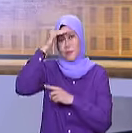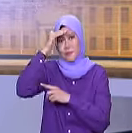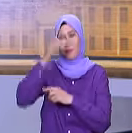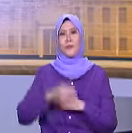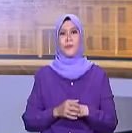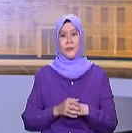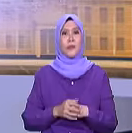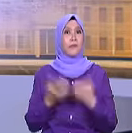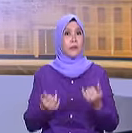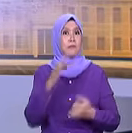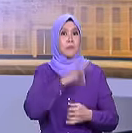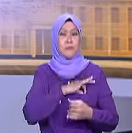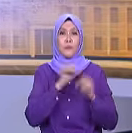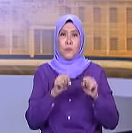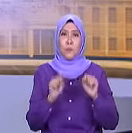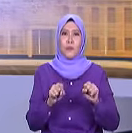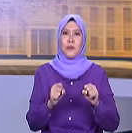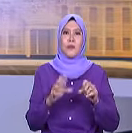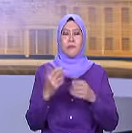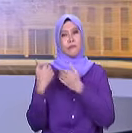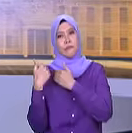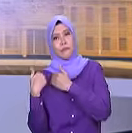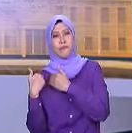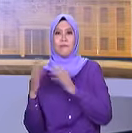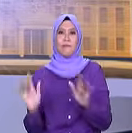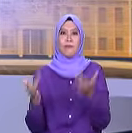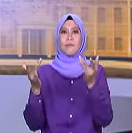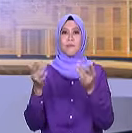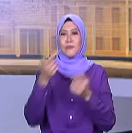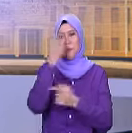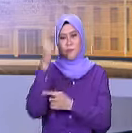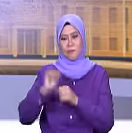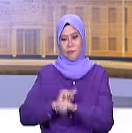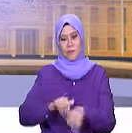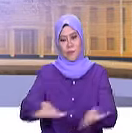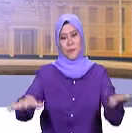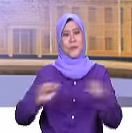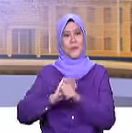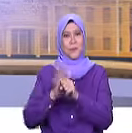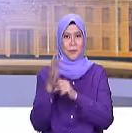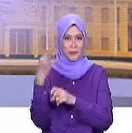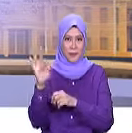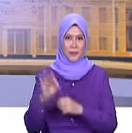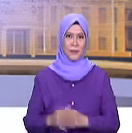Inisiatif tersebut disifatkan mampu meringankan beban mereka terutama ketika penularan COVID-19.